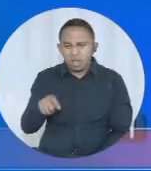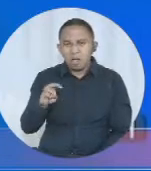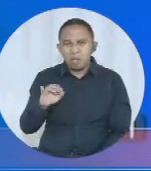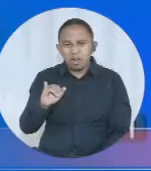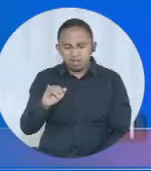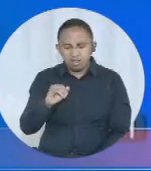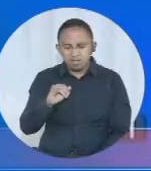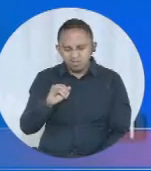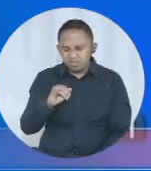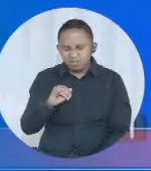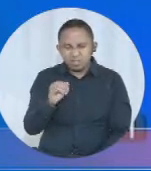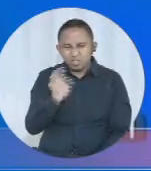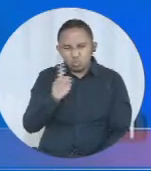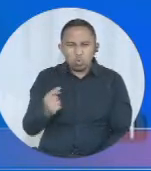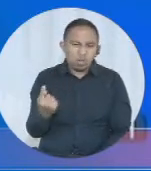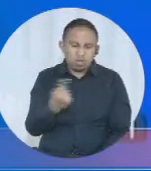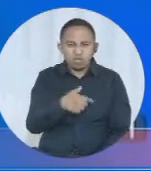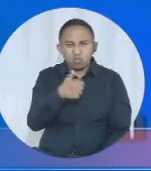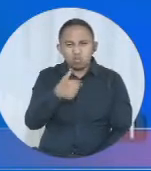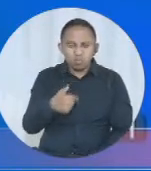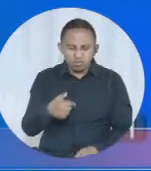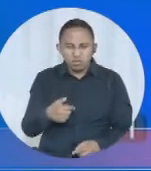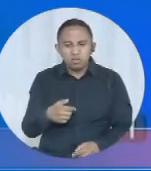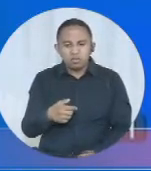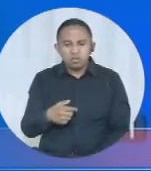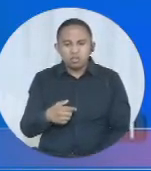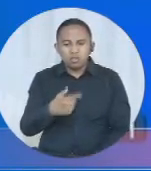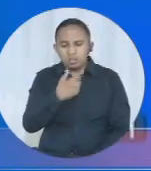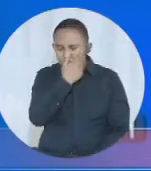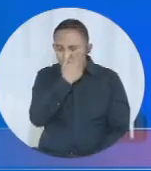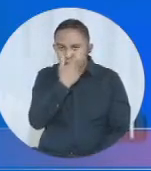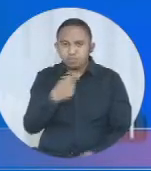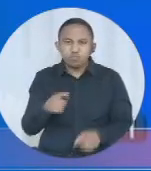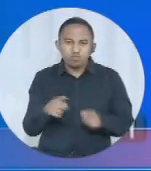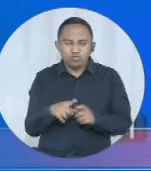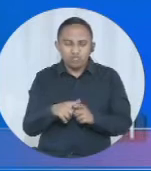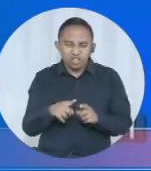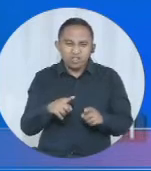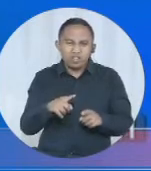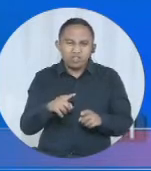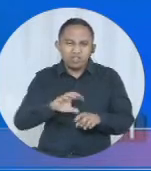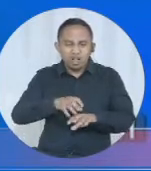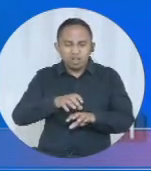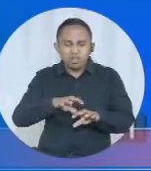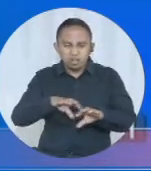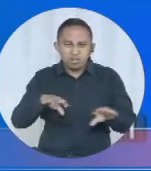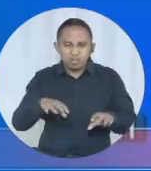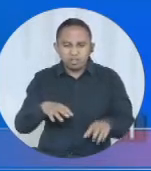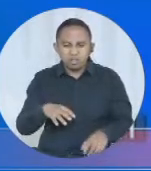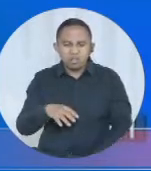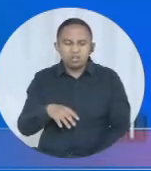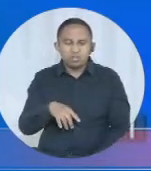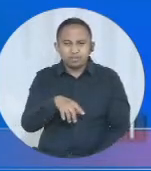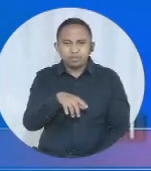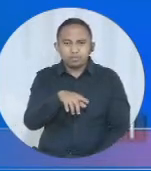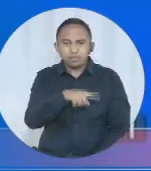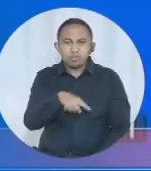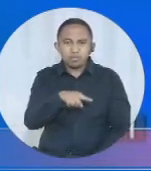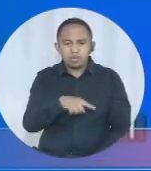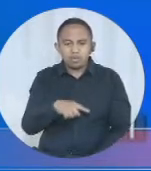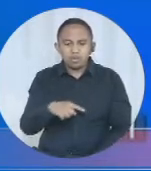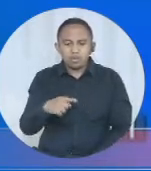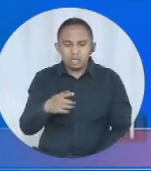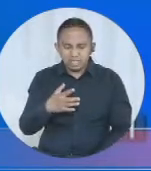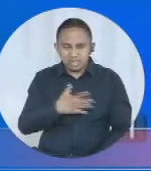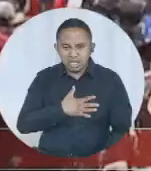aux manœuvres d'un état extra-régional visant désespérément à isoler